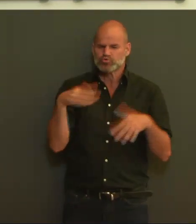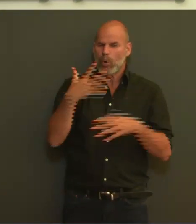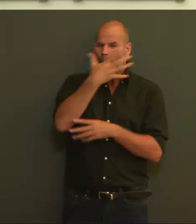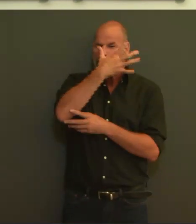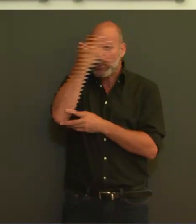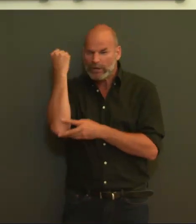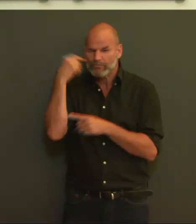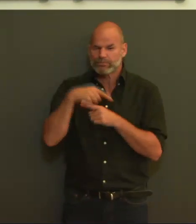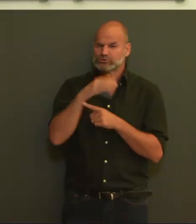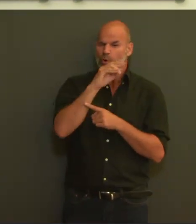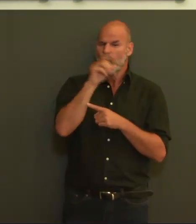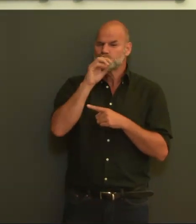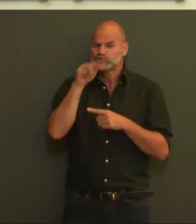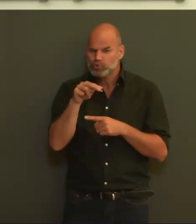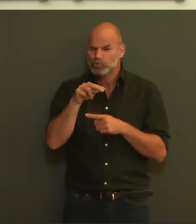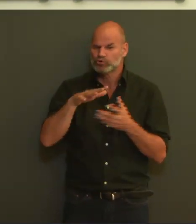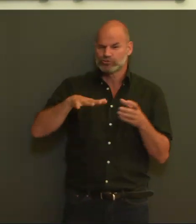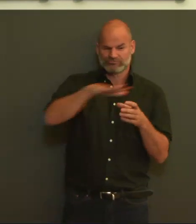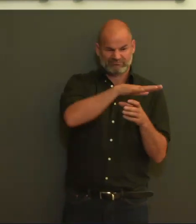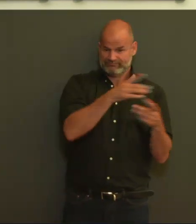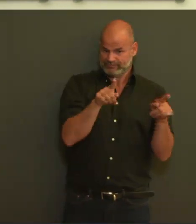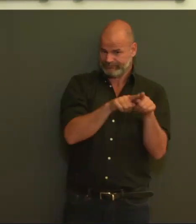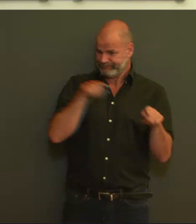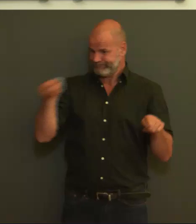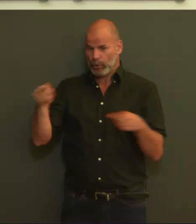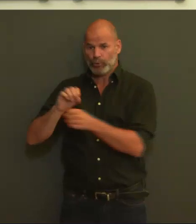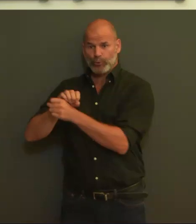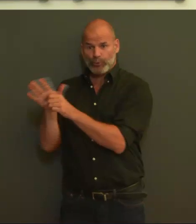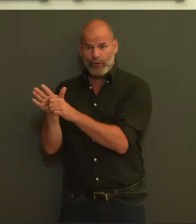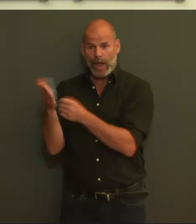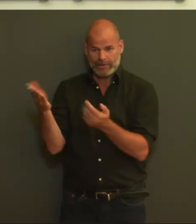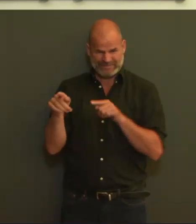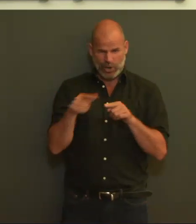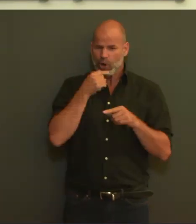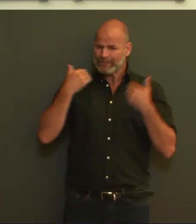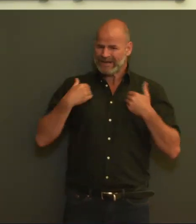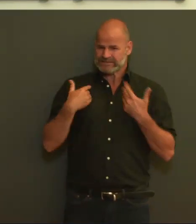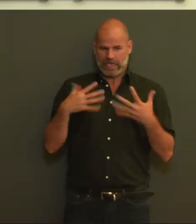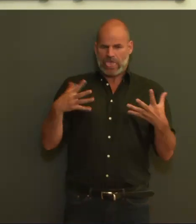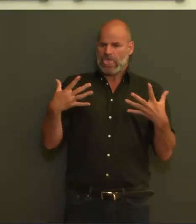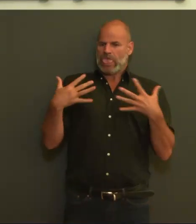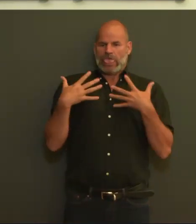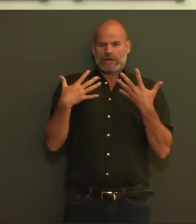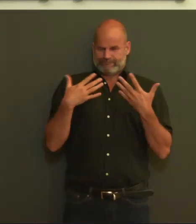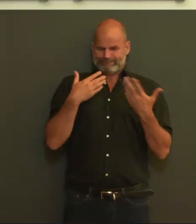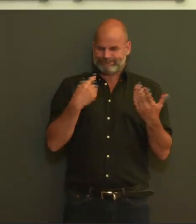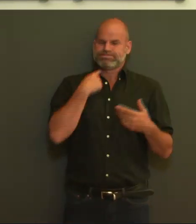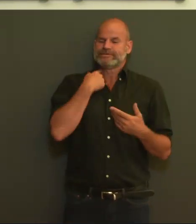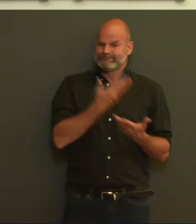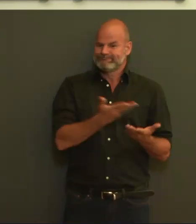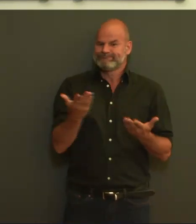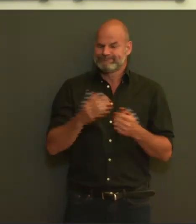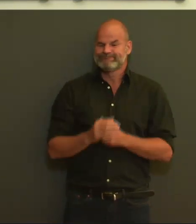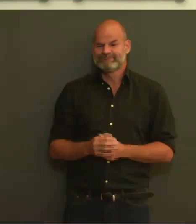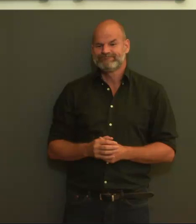onder het oudere deel van de bevolking, die vaak in een fragiele gezondheidstoestand verkeert. En het is